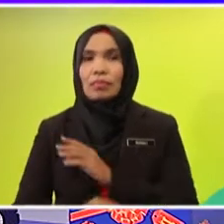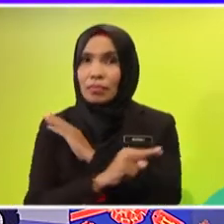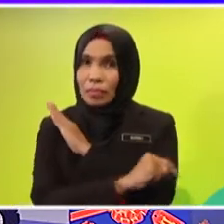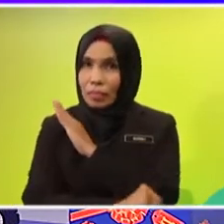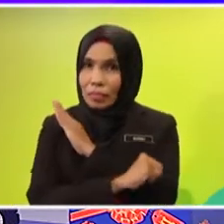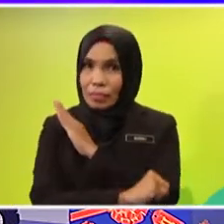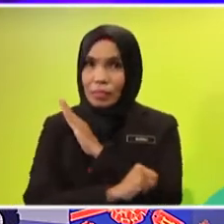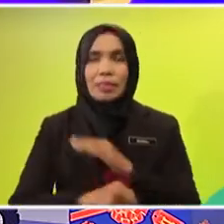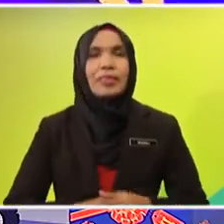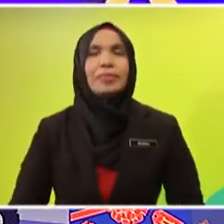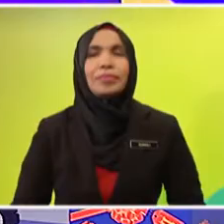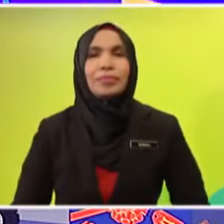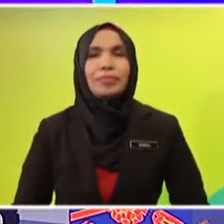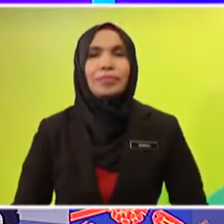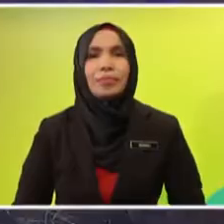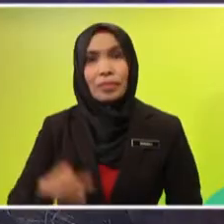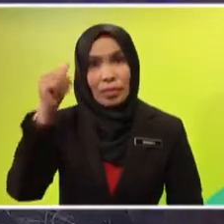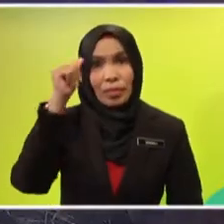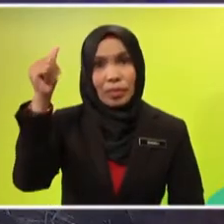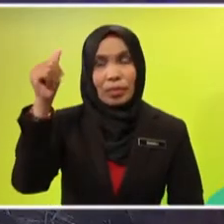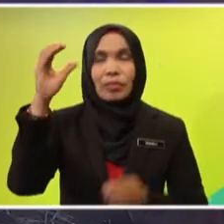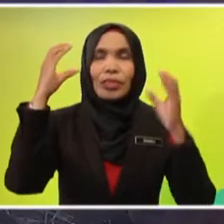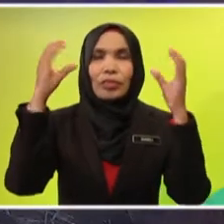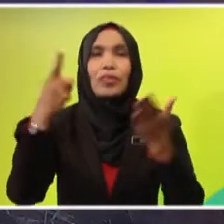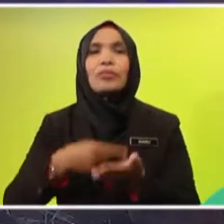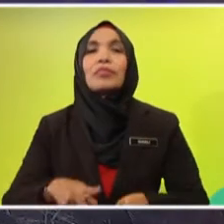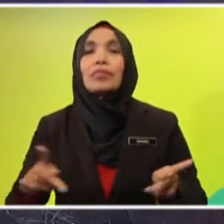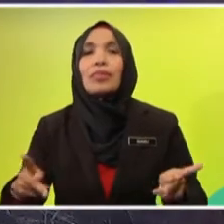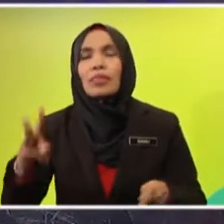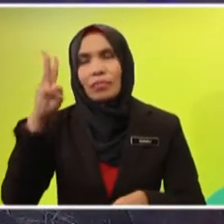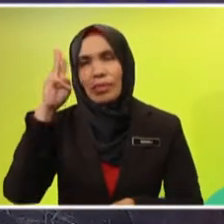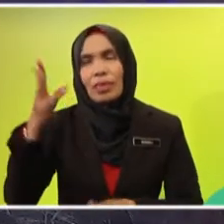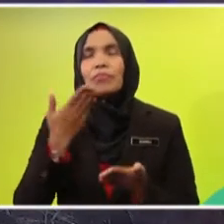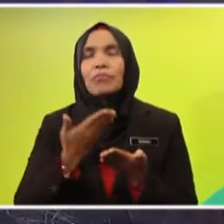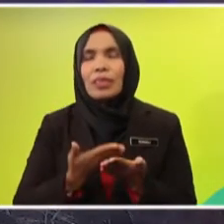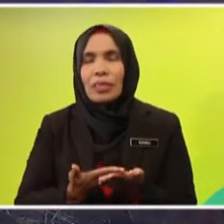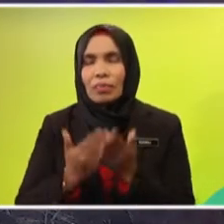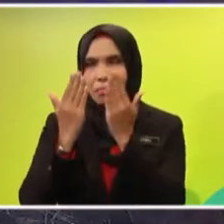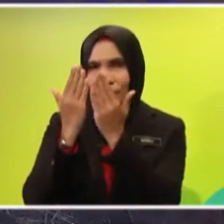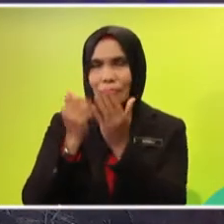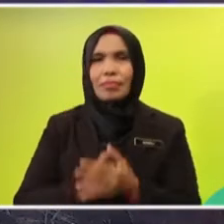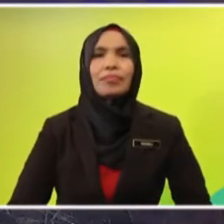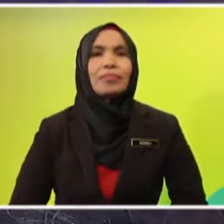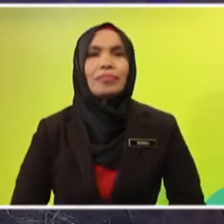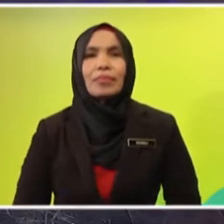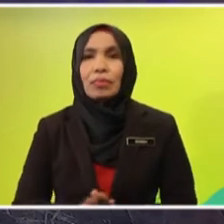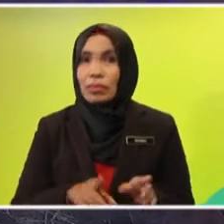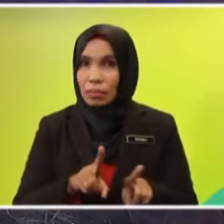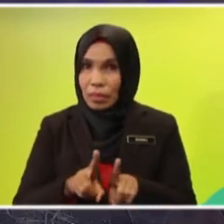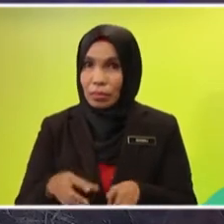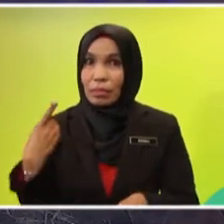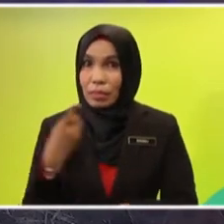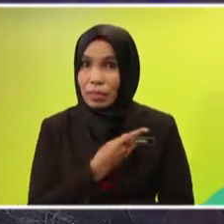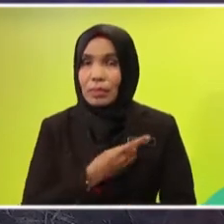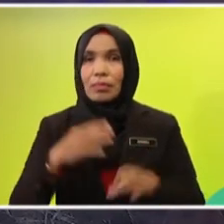Negeri 9 Assalamualaikum saya gua peka Waalaikumsalam by Alhamdulillah dan bisa begitu juga ini